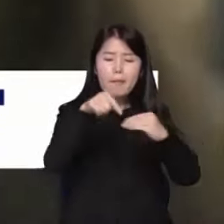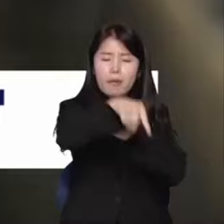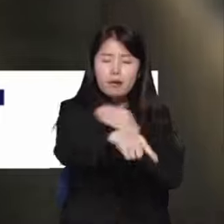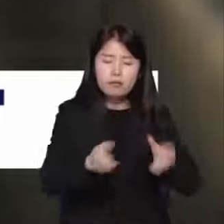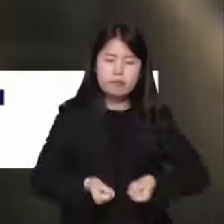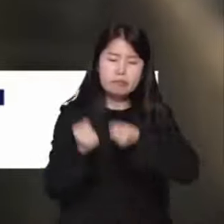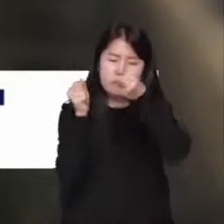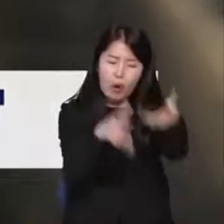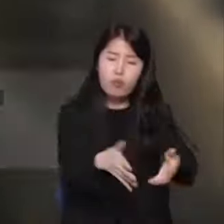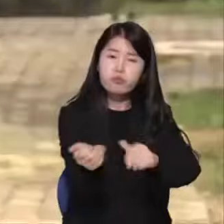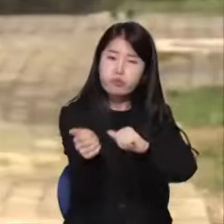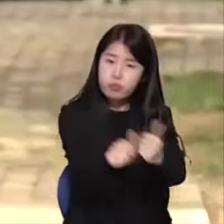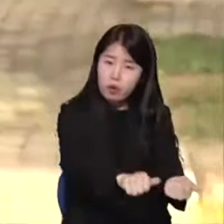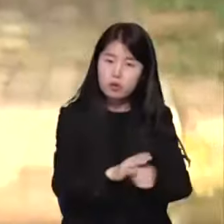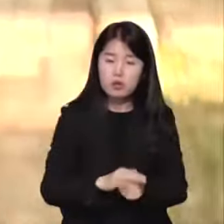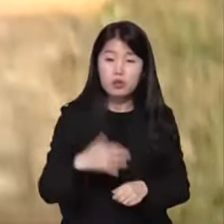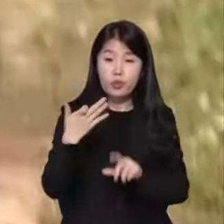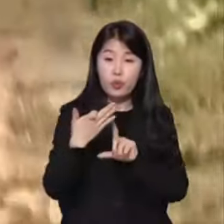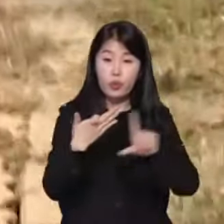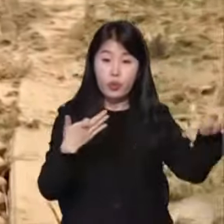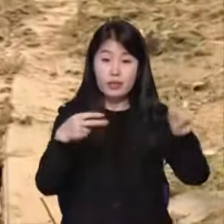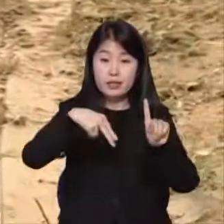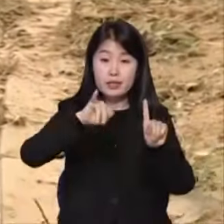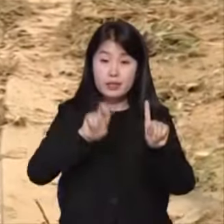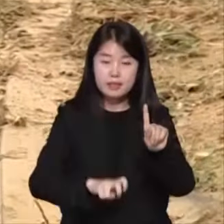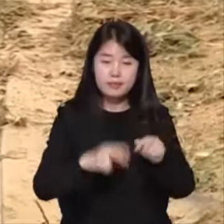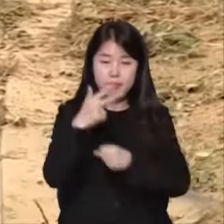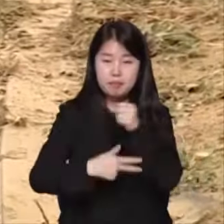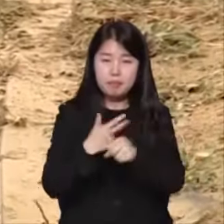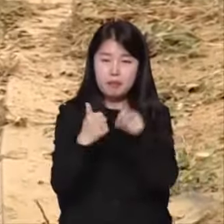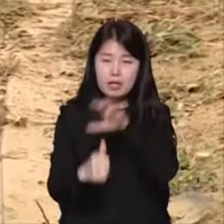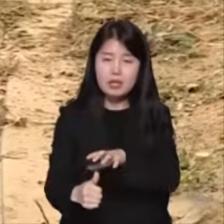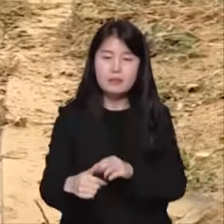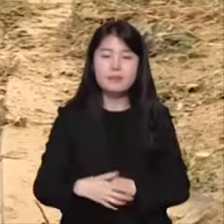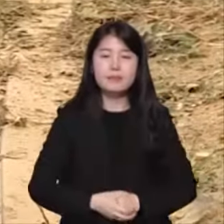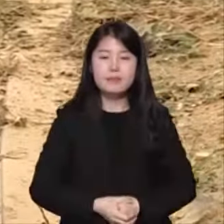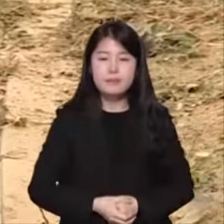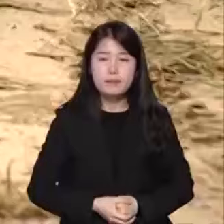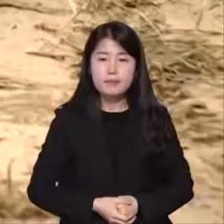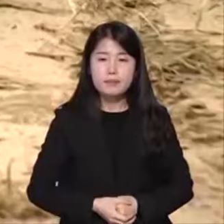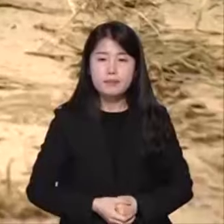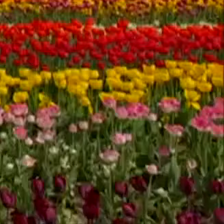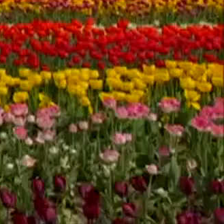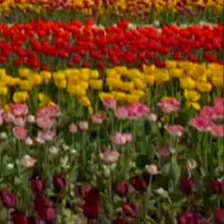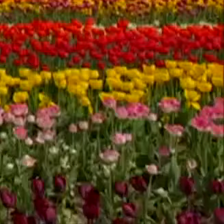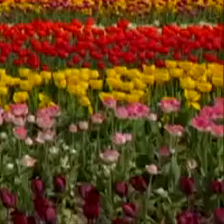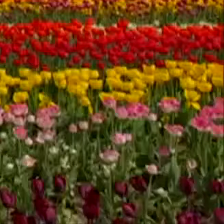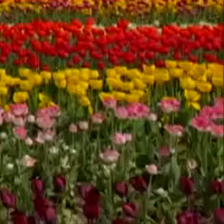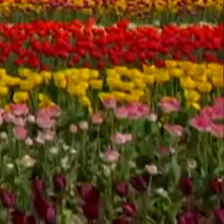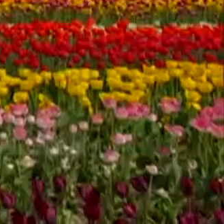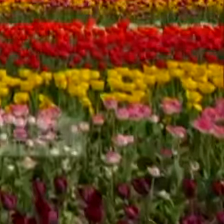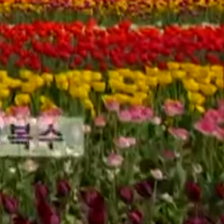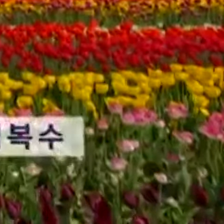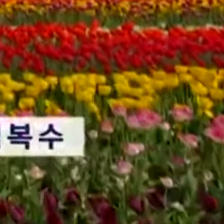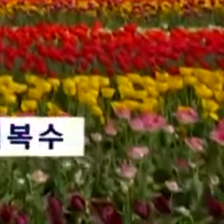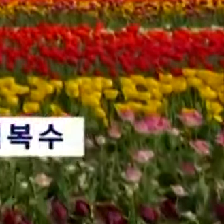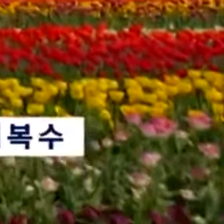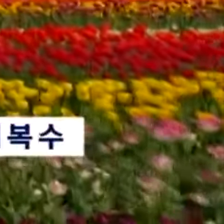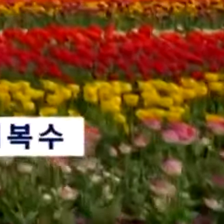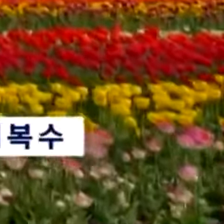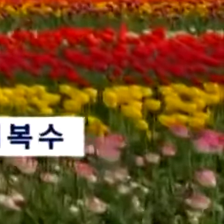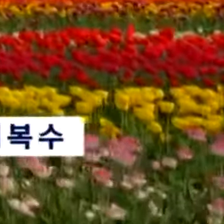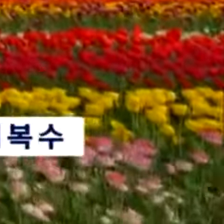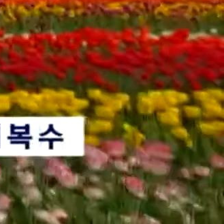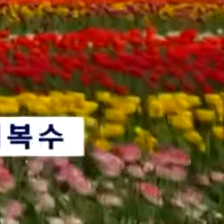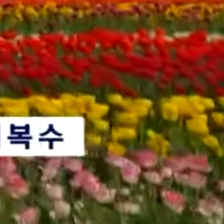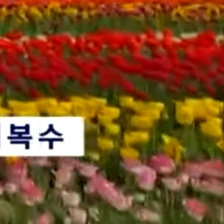혐의로 기소돼 지난 19일 1심에서 징역 7년을 선고받았습니다.